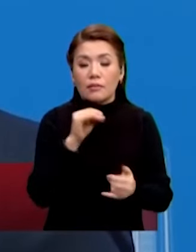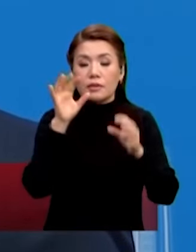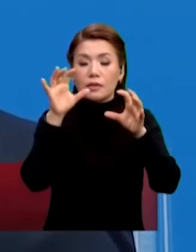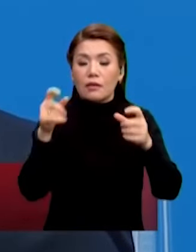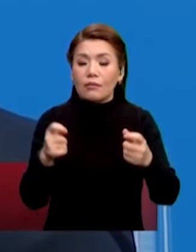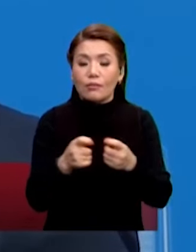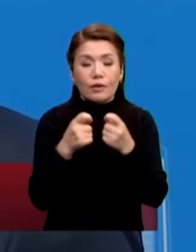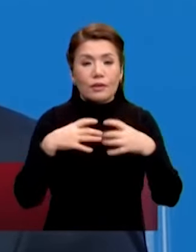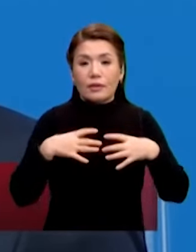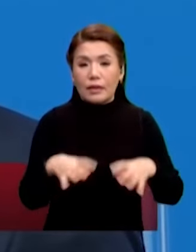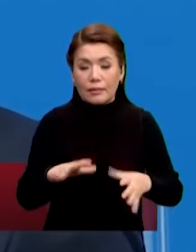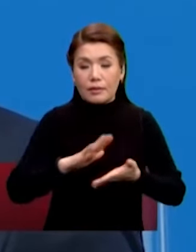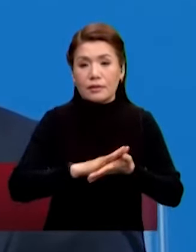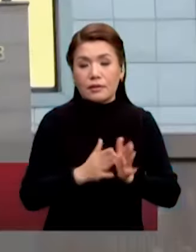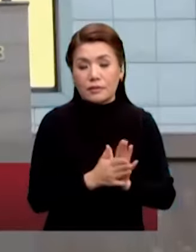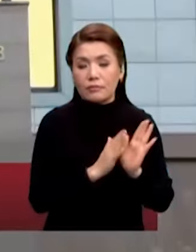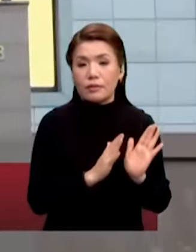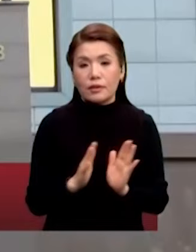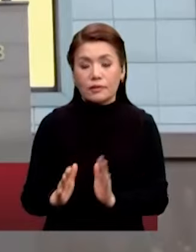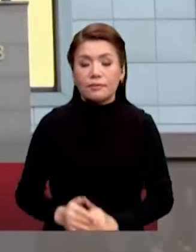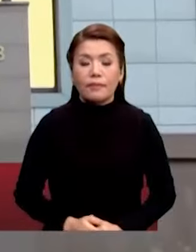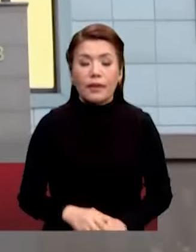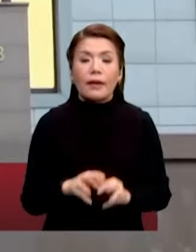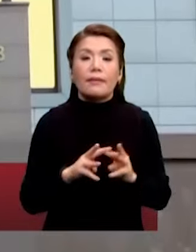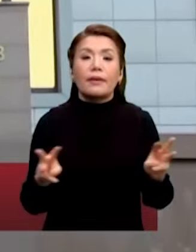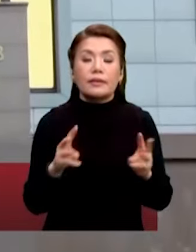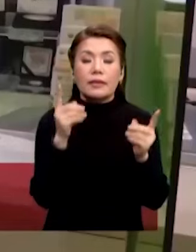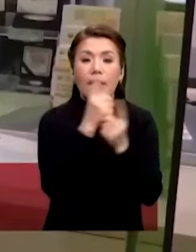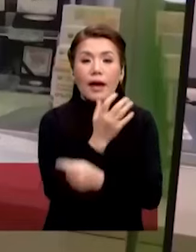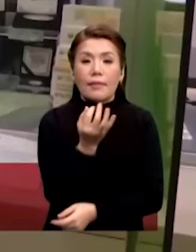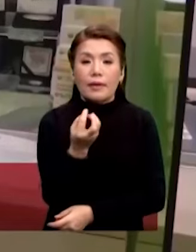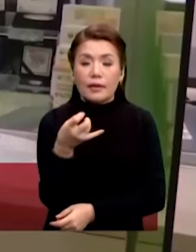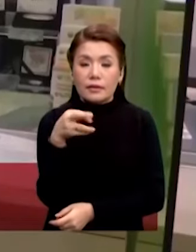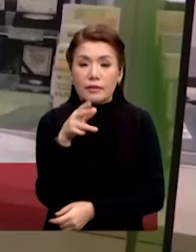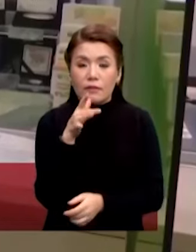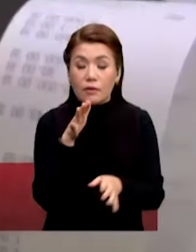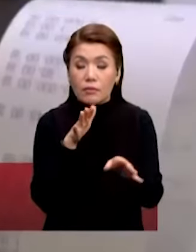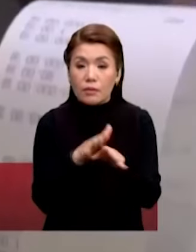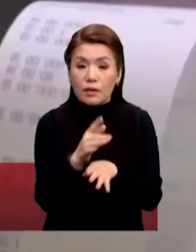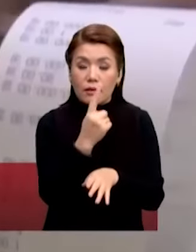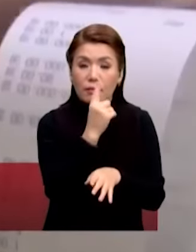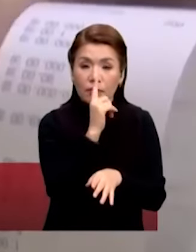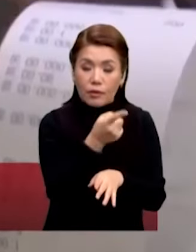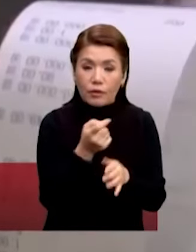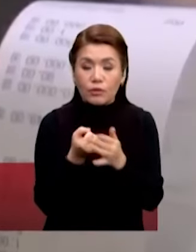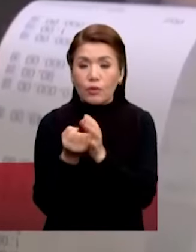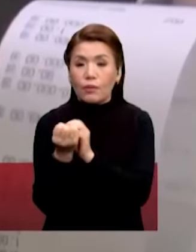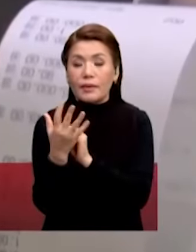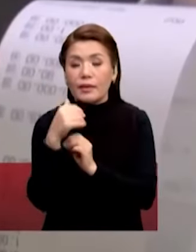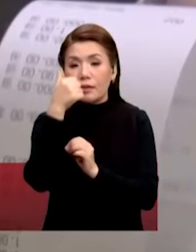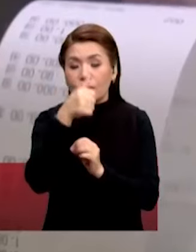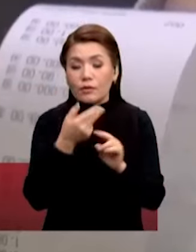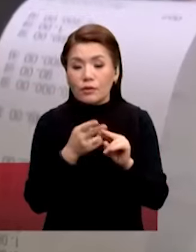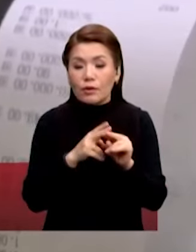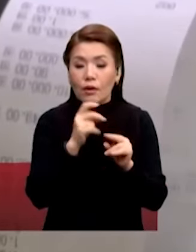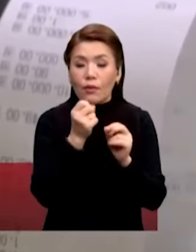заңдылық бұзылған жоқ. Жағдай қалыпты. Министр айтып отырған облигацияларды өтеу мерзімі 1 жылдан 15 жылға дейін болуы мүмкін. Былтыр 11